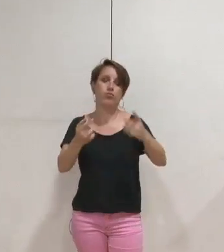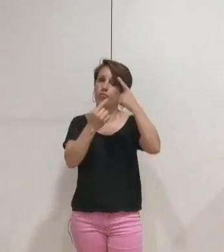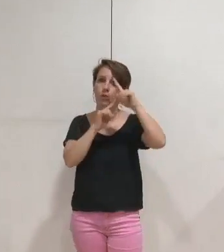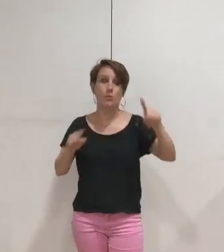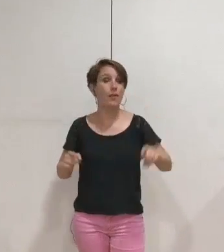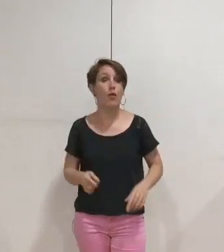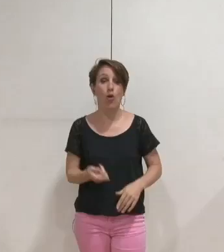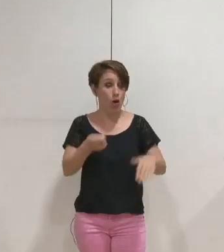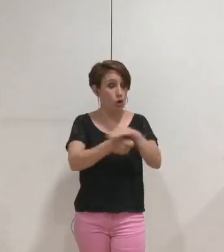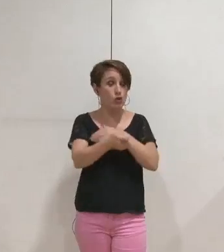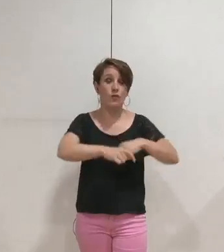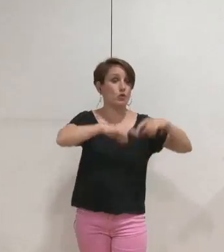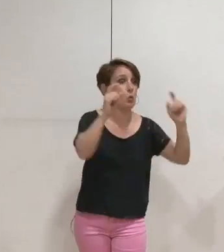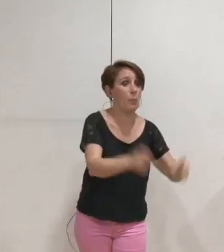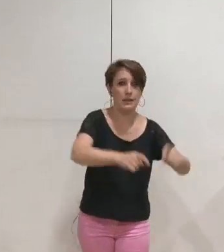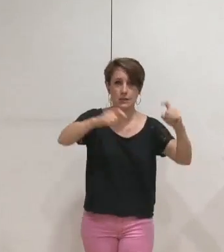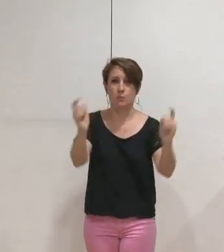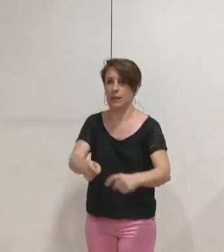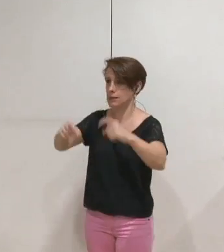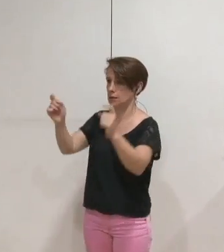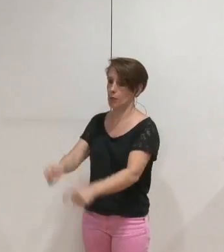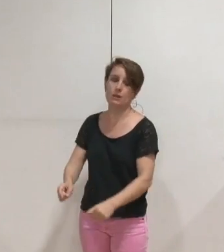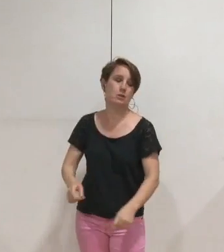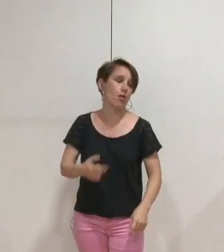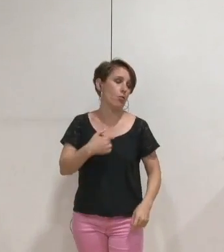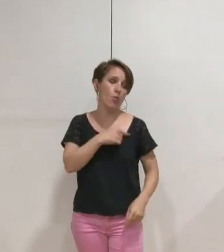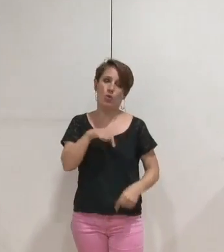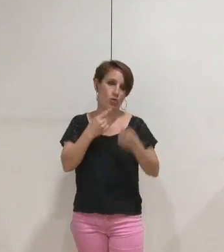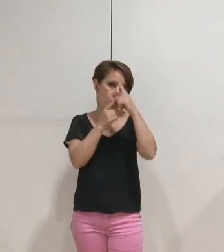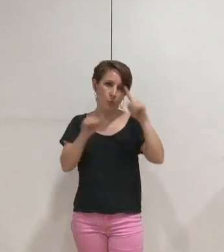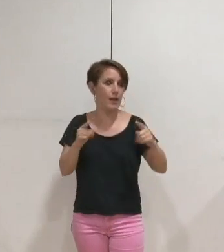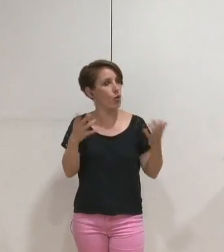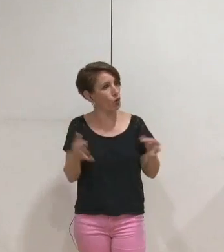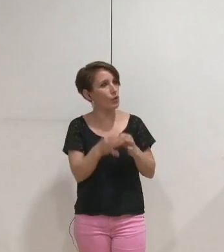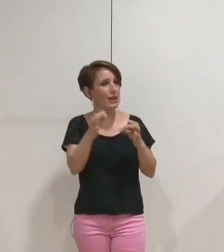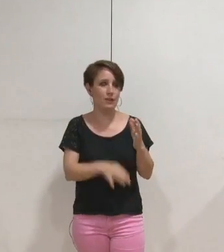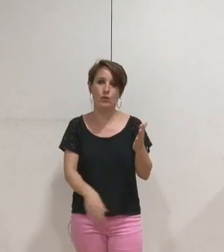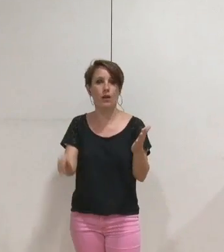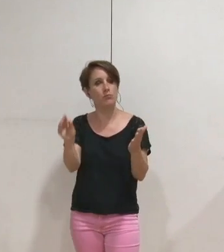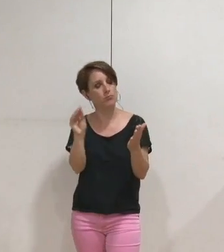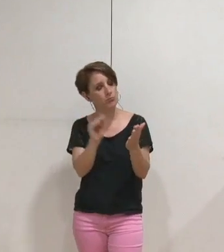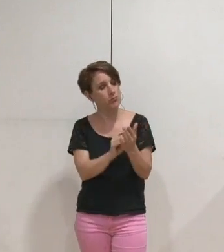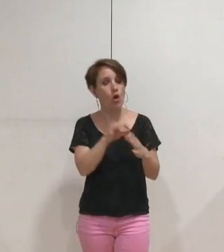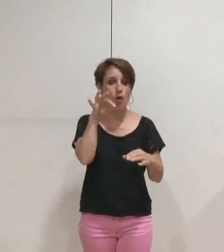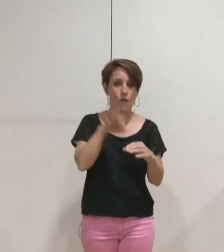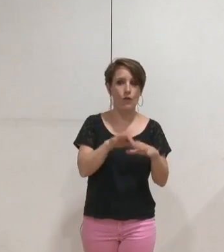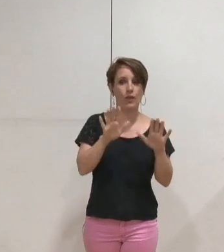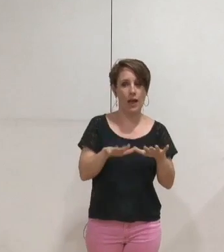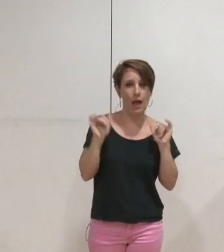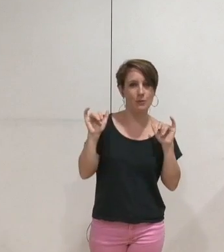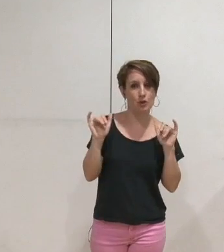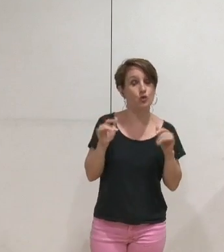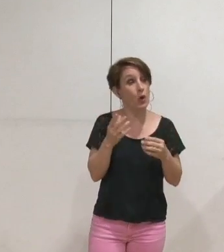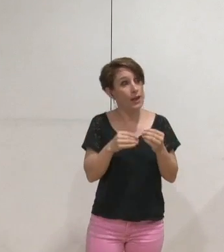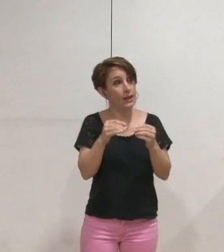baisses aveugles de ces subventions donc ce sera une abstention pour le groupe et je vous demande de noter le fait que je ne participerai pas au vote